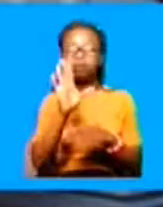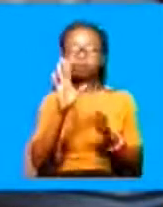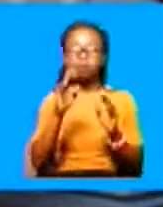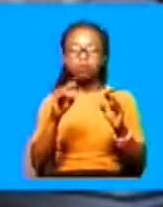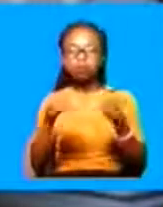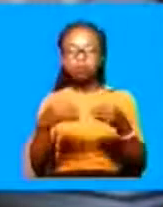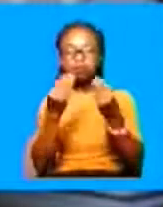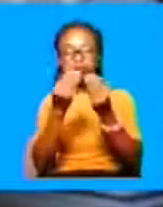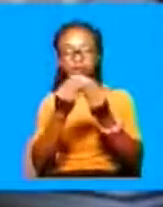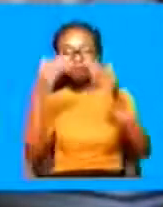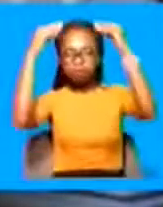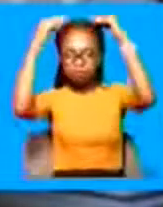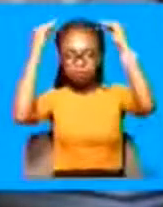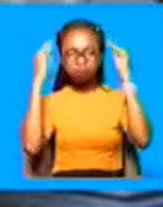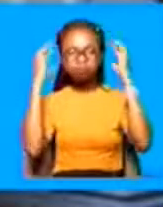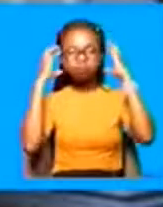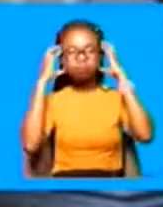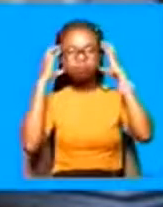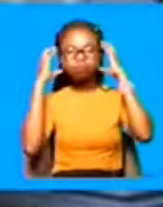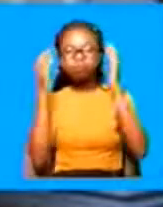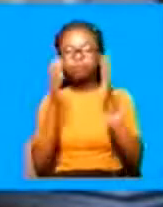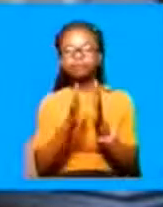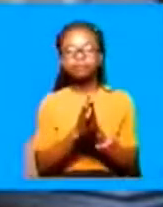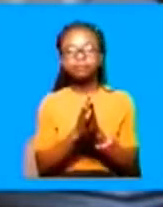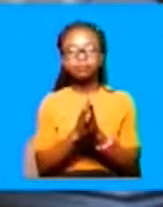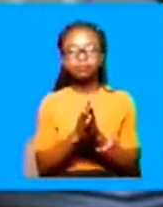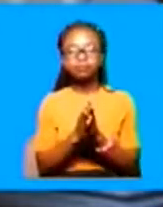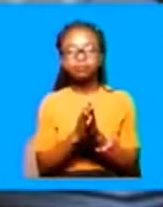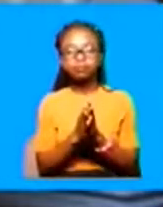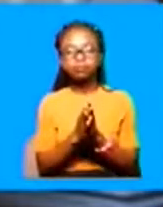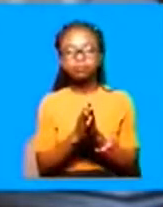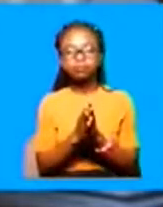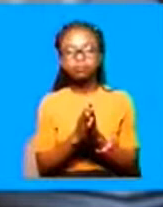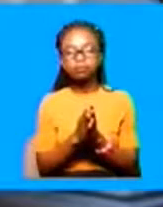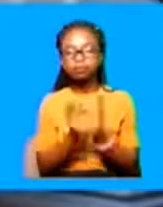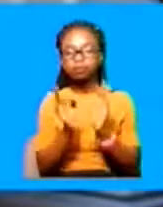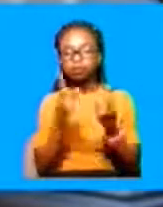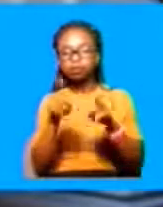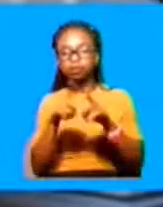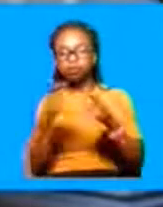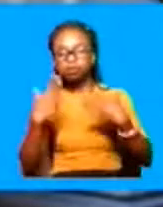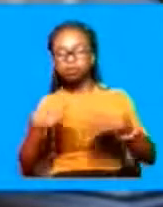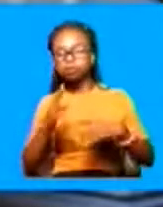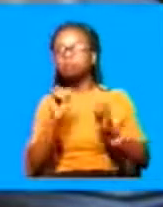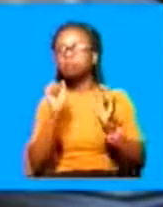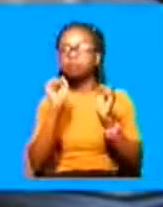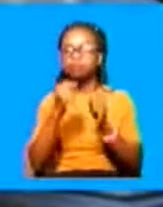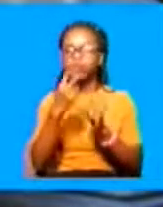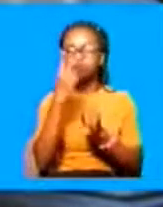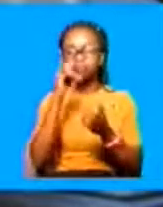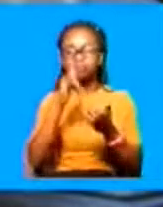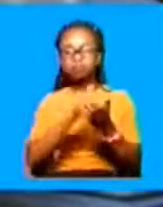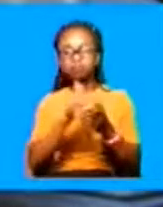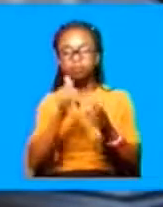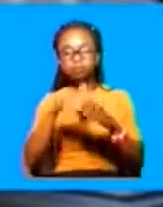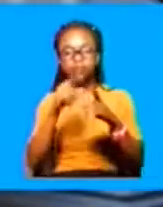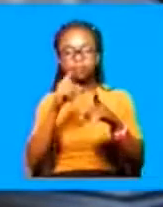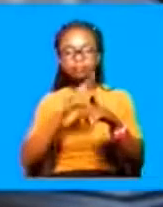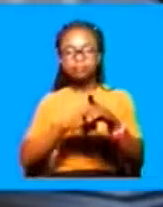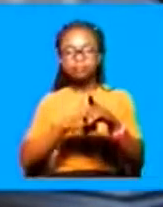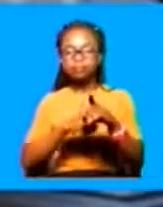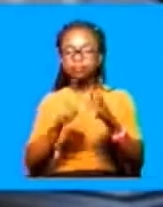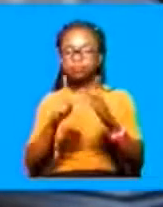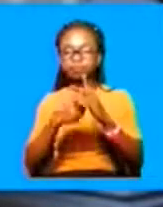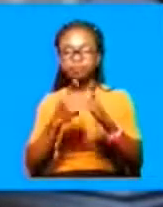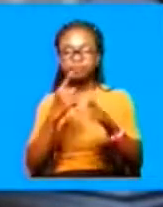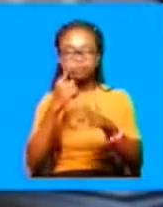or headphones mondo bed ni irwako. Ng'ama ondika makama nendo nyaka ine ni irwako giri ne wang' sa sama ichako